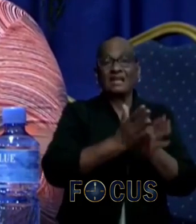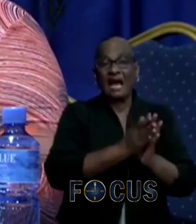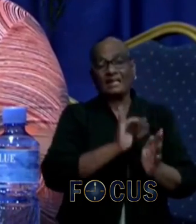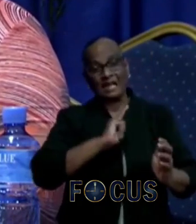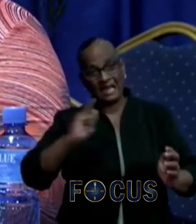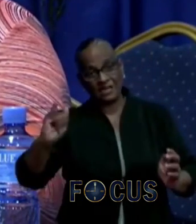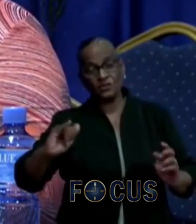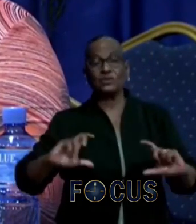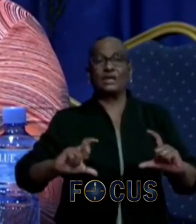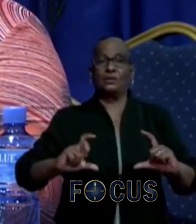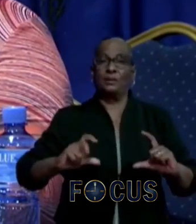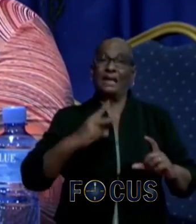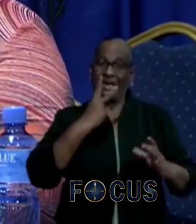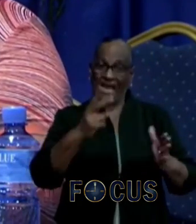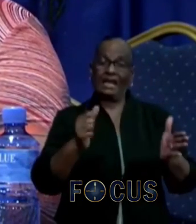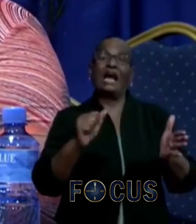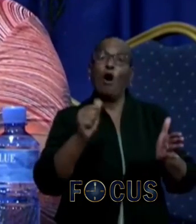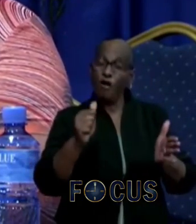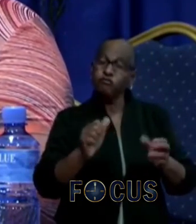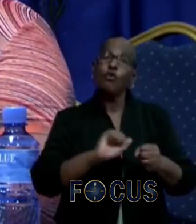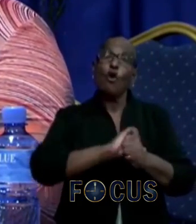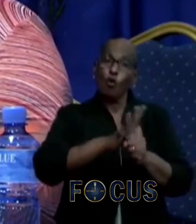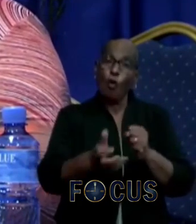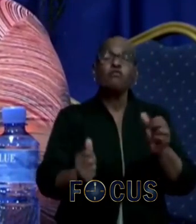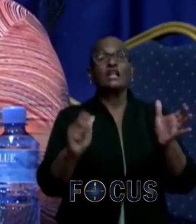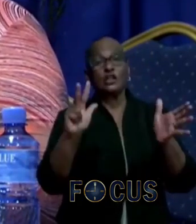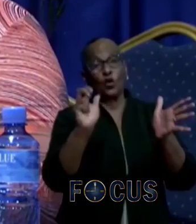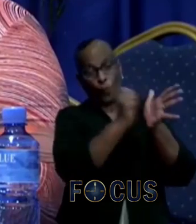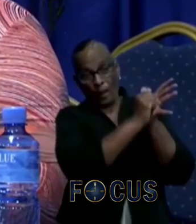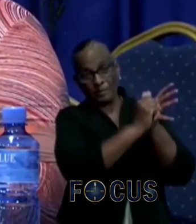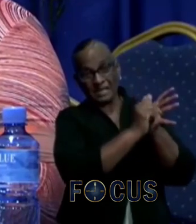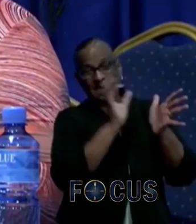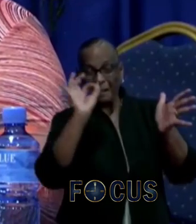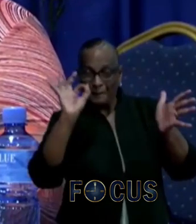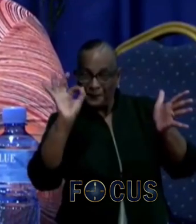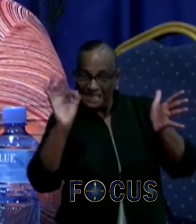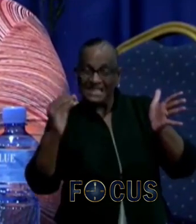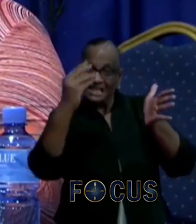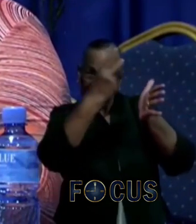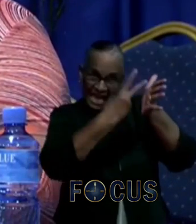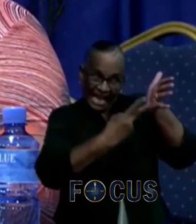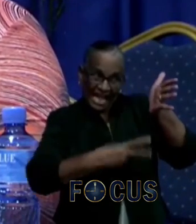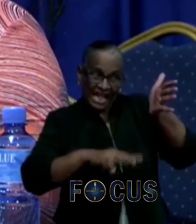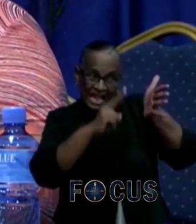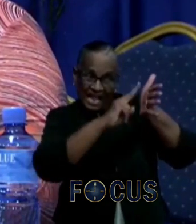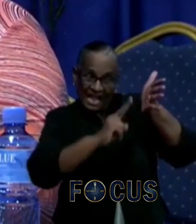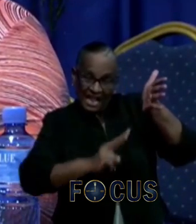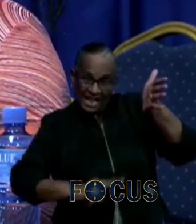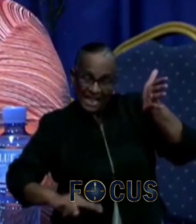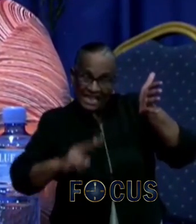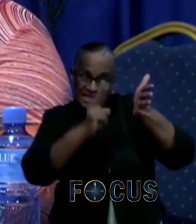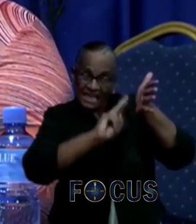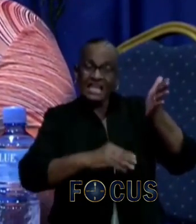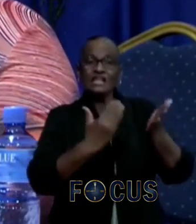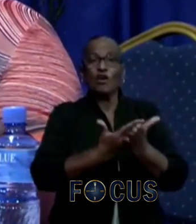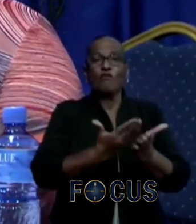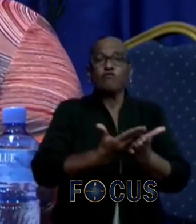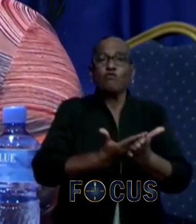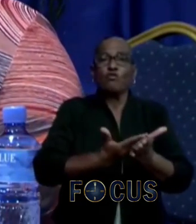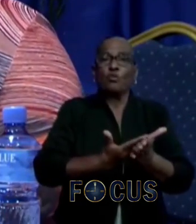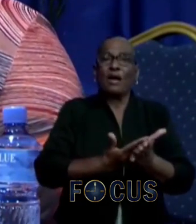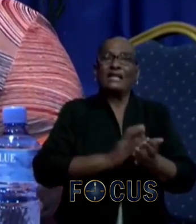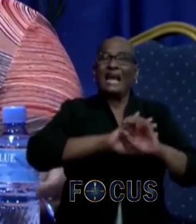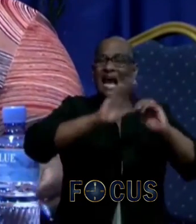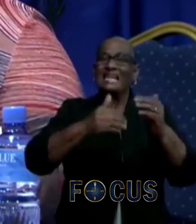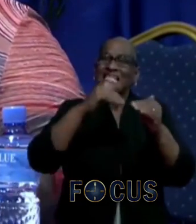en natuurlijk ook naar de COVID-website waarin specifiek wordt ingegaan op de voorwaarden, et cetera,